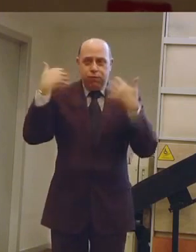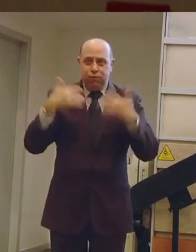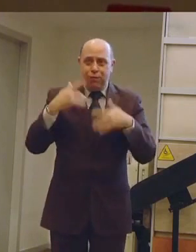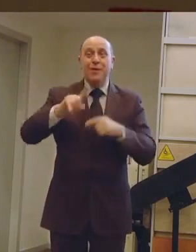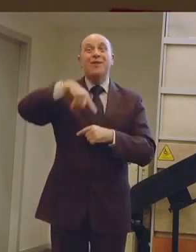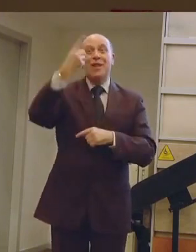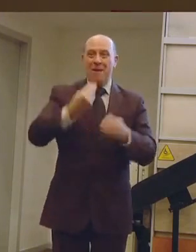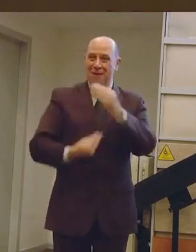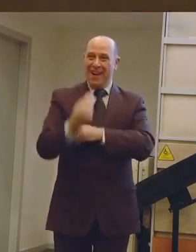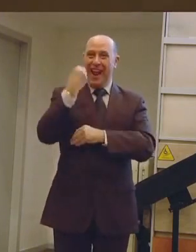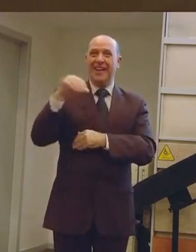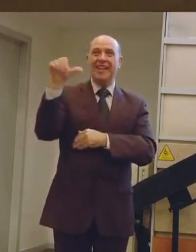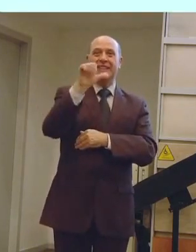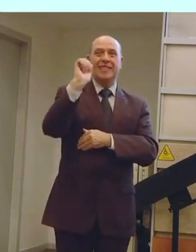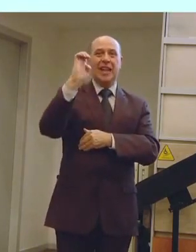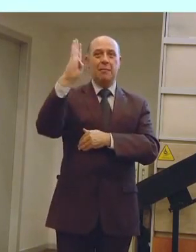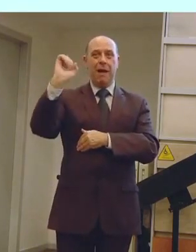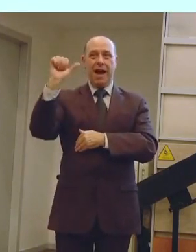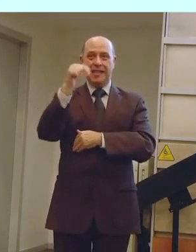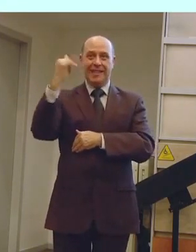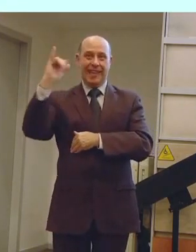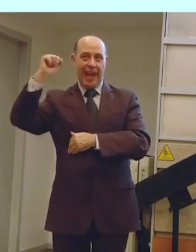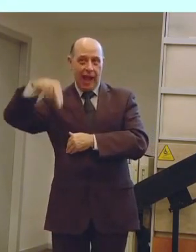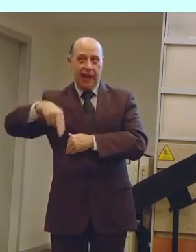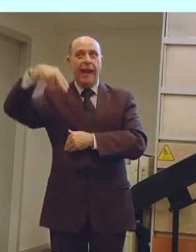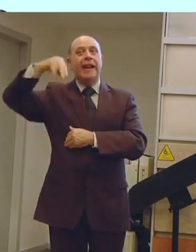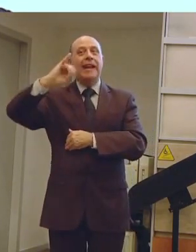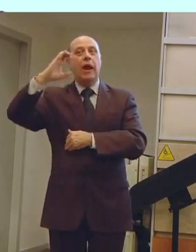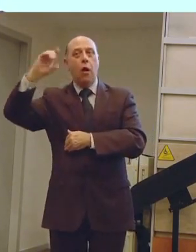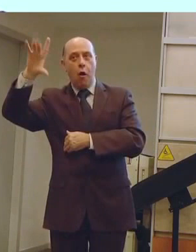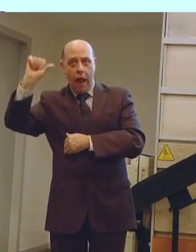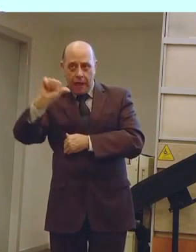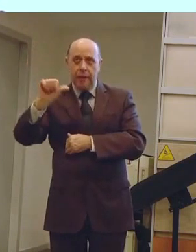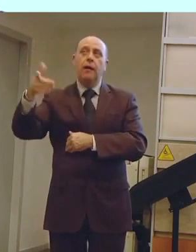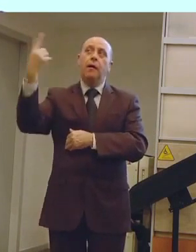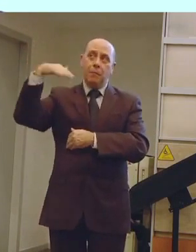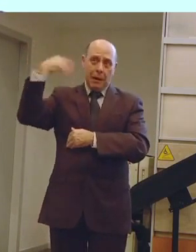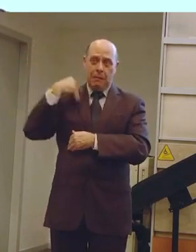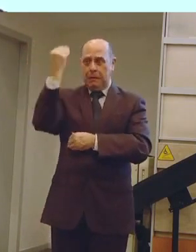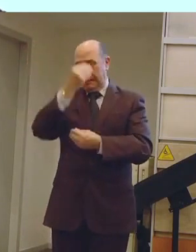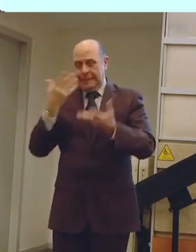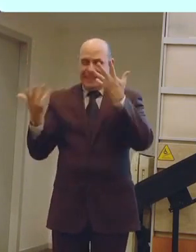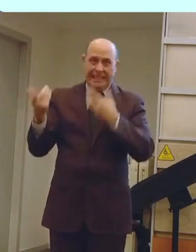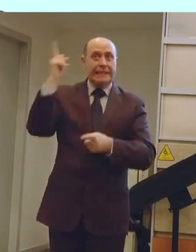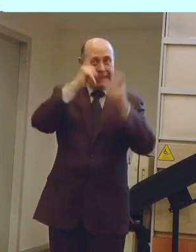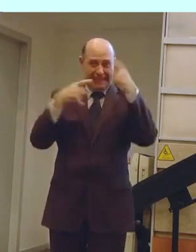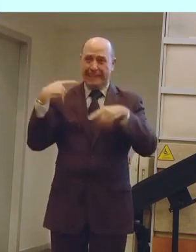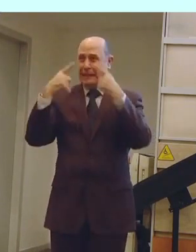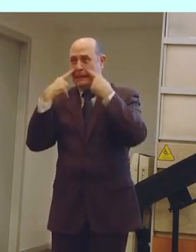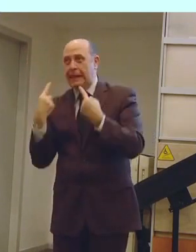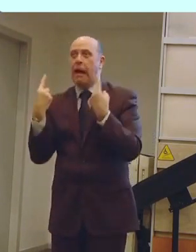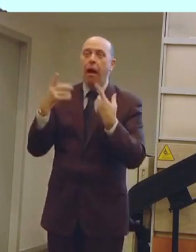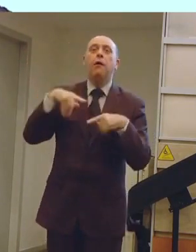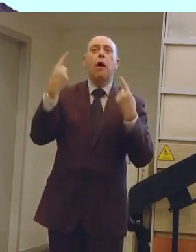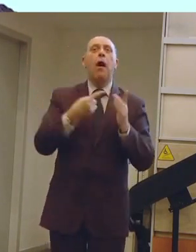Sebastian e Nicolas anche qui pazienza lacrime attesa sembrava impossibile ma alla fine anche noi siamo diventati